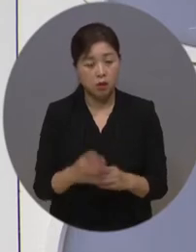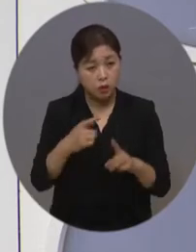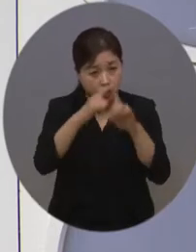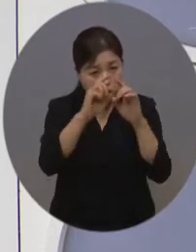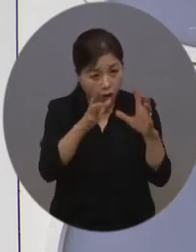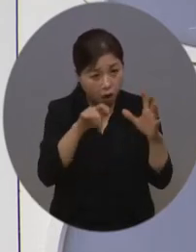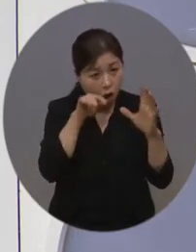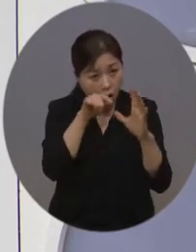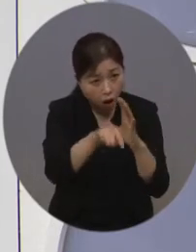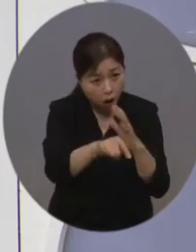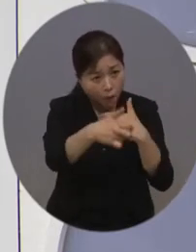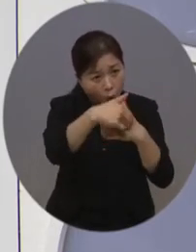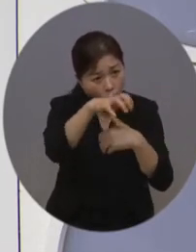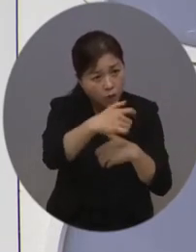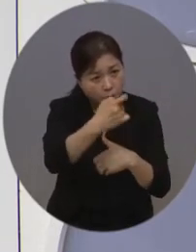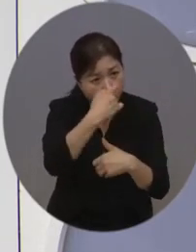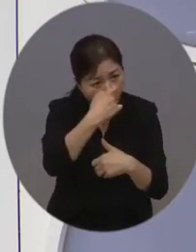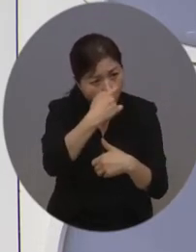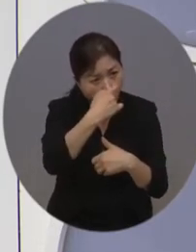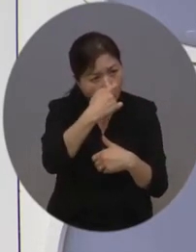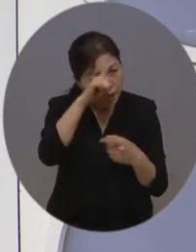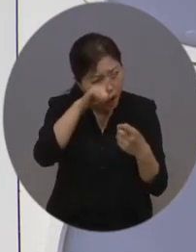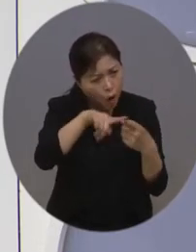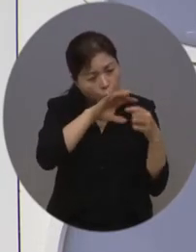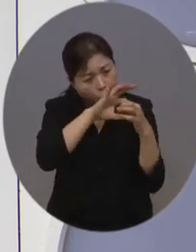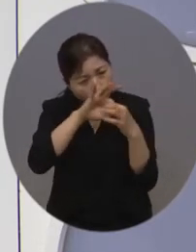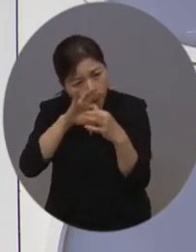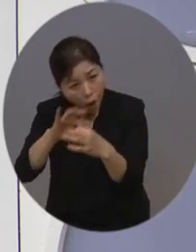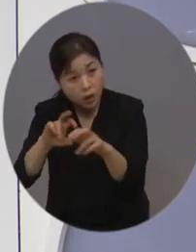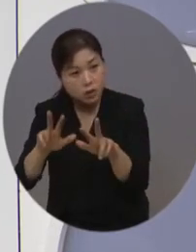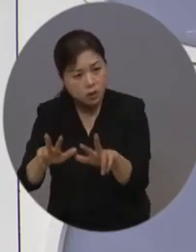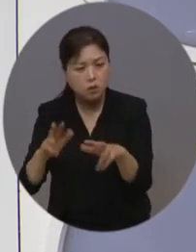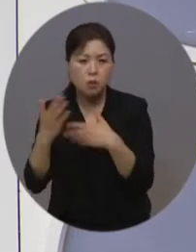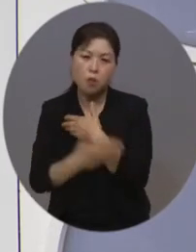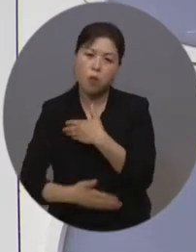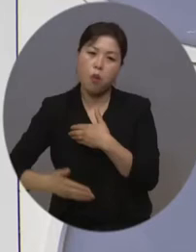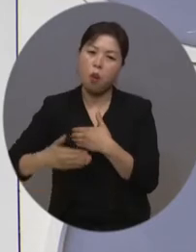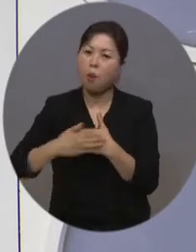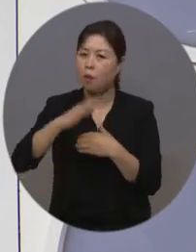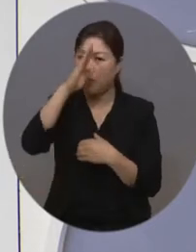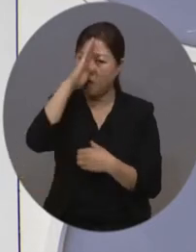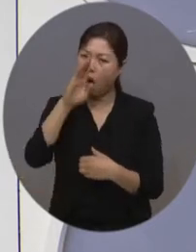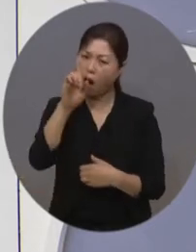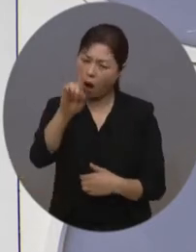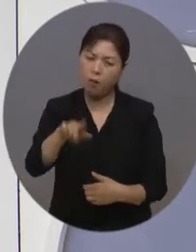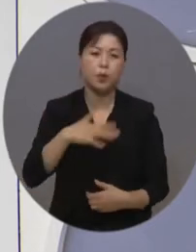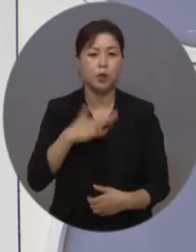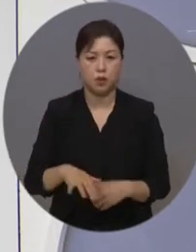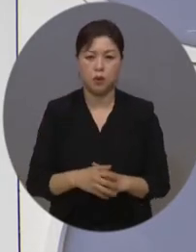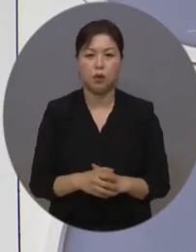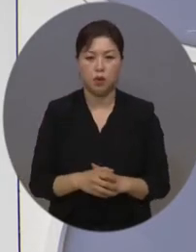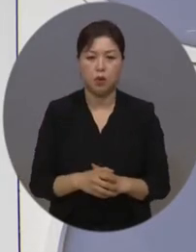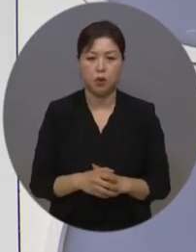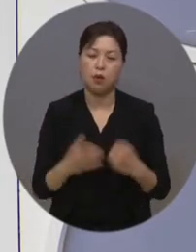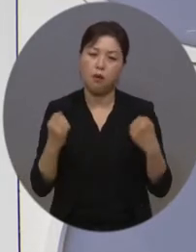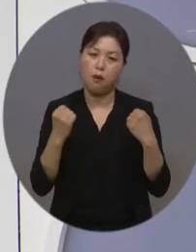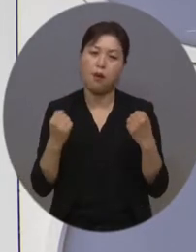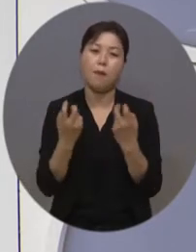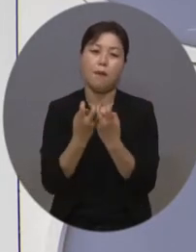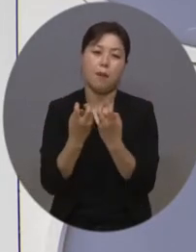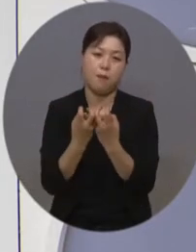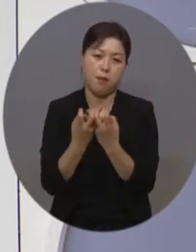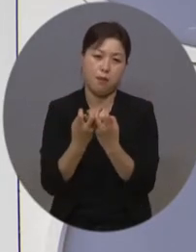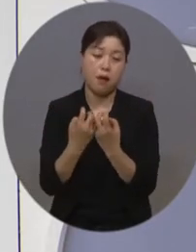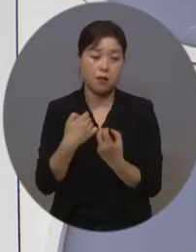지금까지도 그렇습니다. 아마 그게 아마 제 건강에 글쎄 비결이라면 그게 비결이 아닌가. 왜 제가 다른